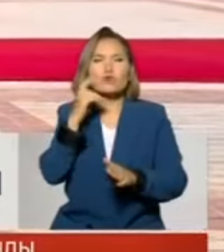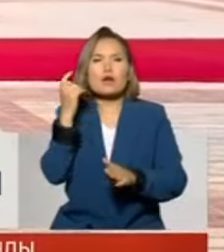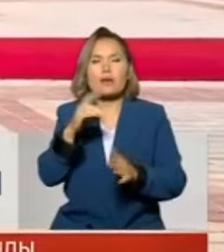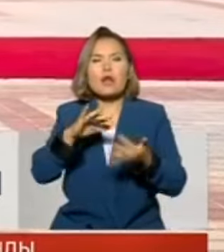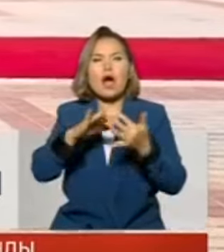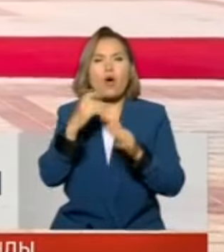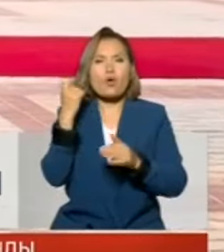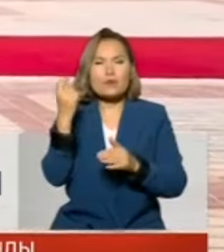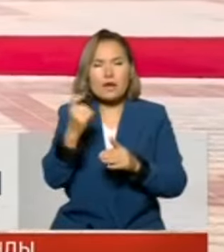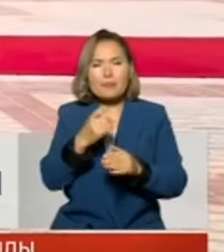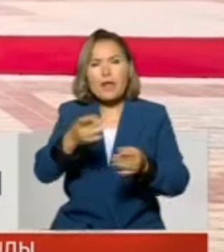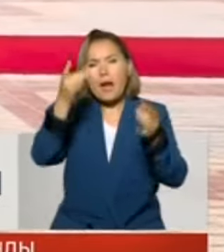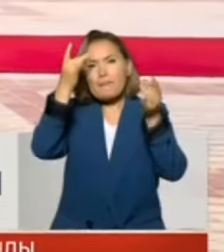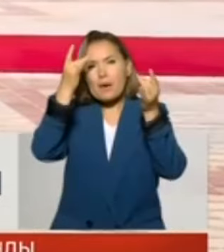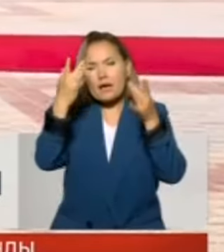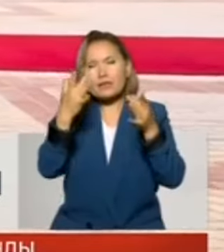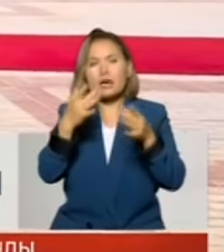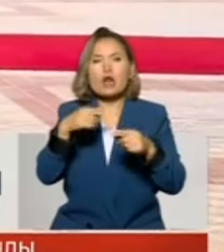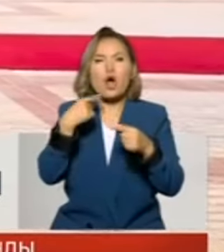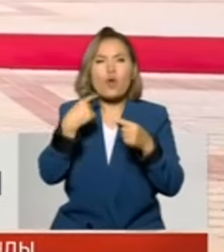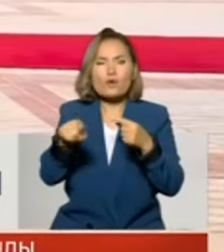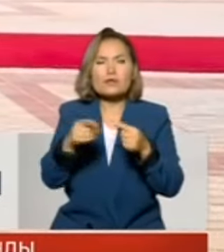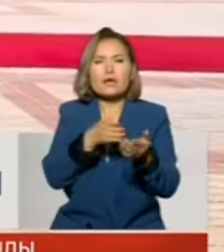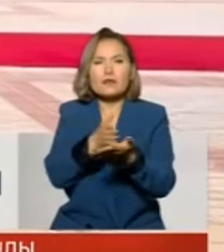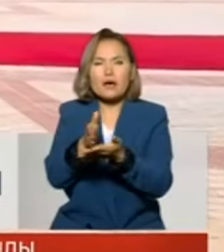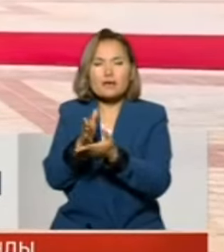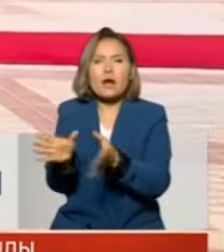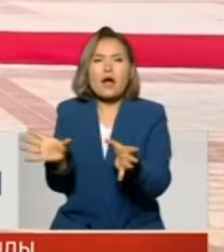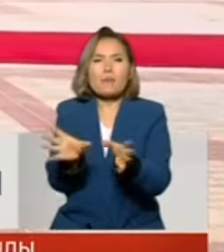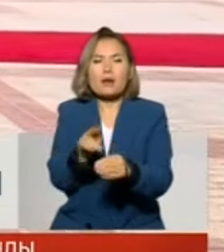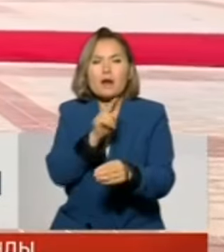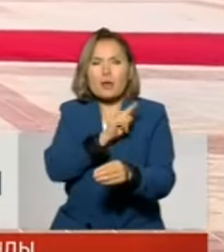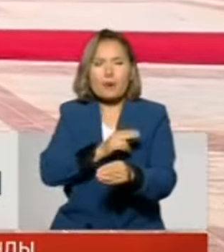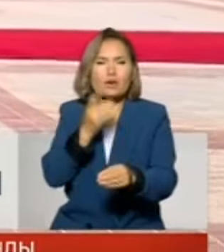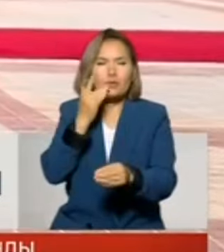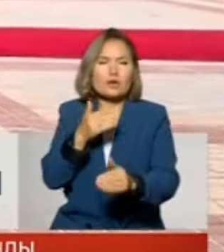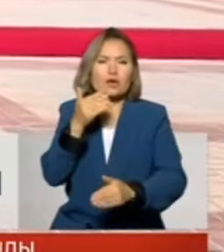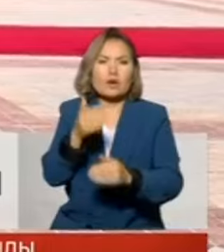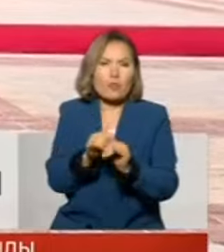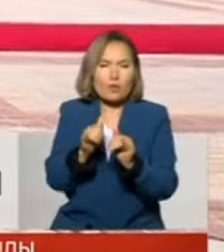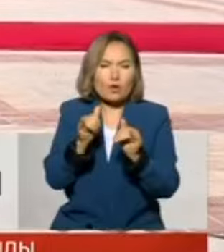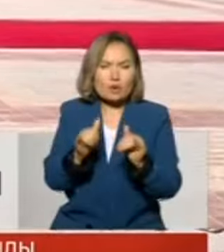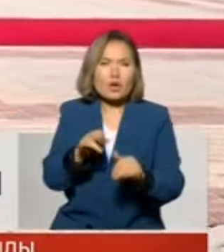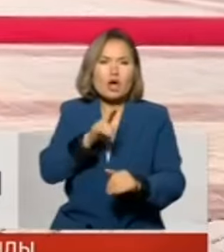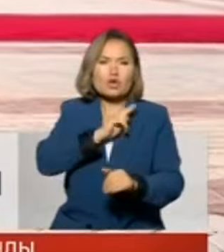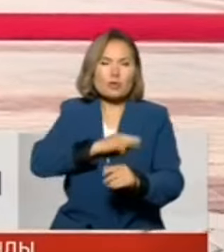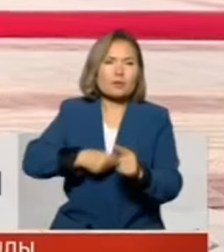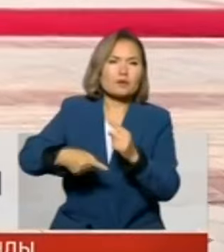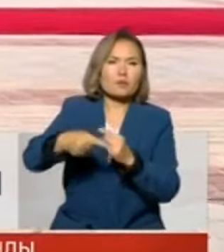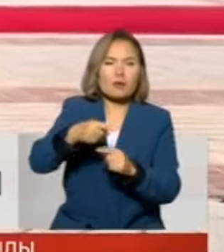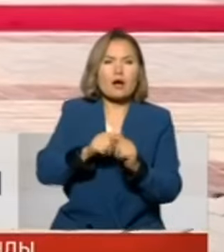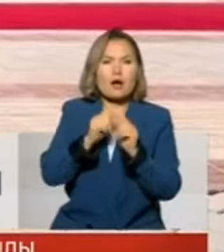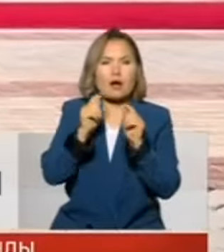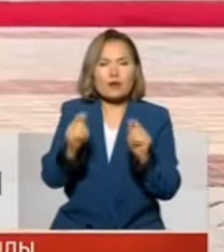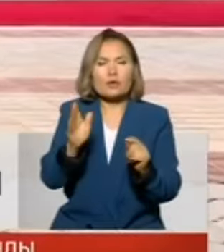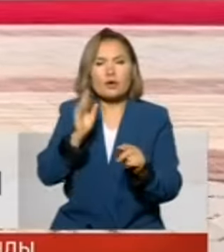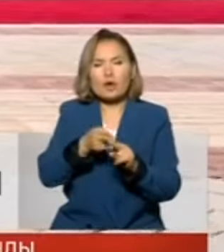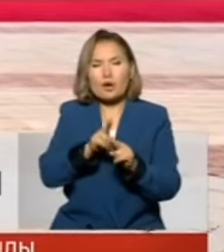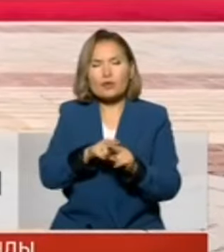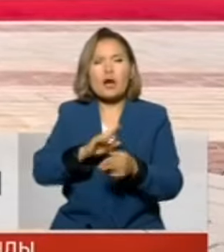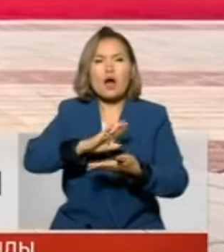ауыл шаруашылығы, мәдениет және өзге де салалардағы ынтымақтастықтың көкжиегін кедергісіз кеңейте алады. Және де